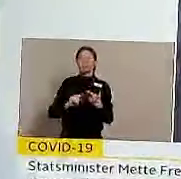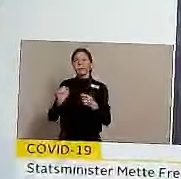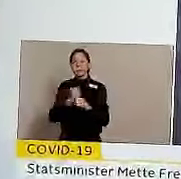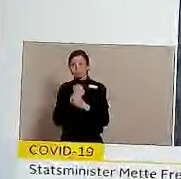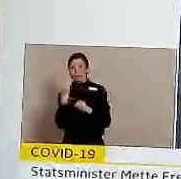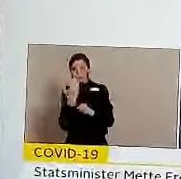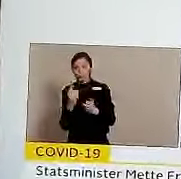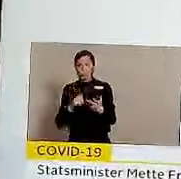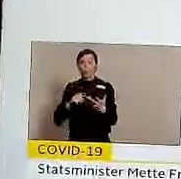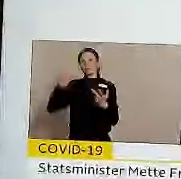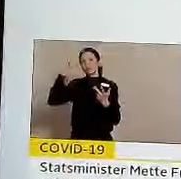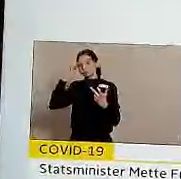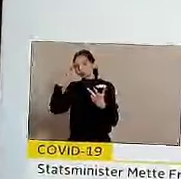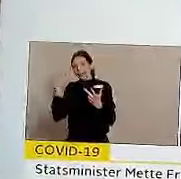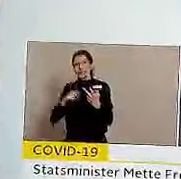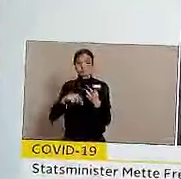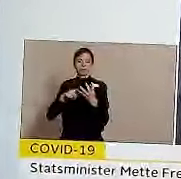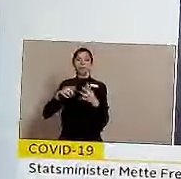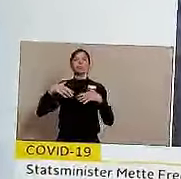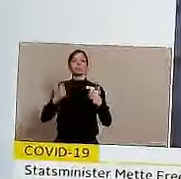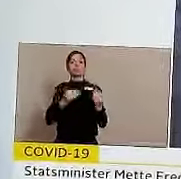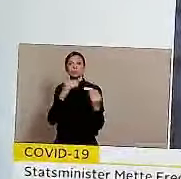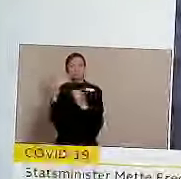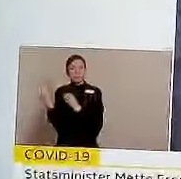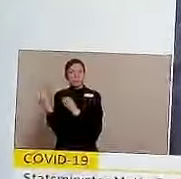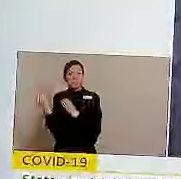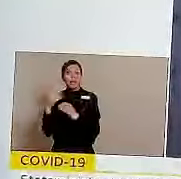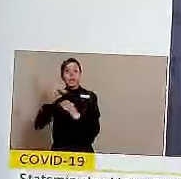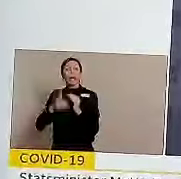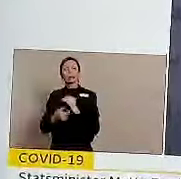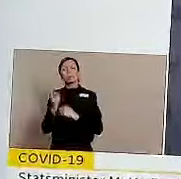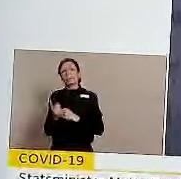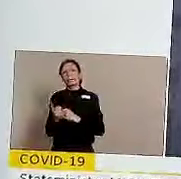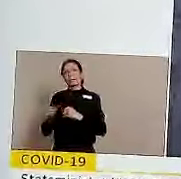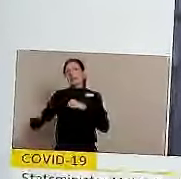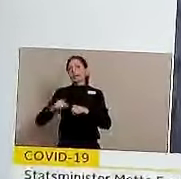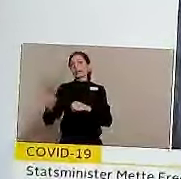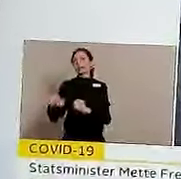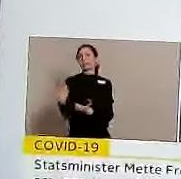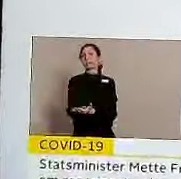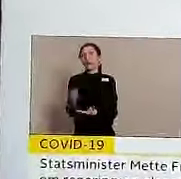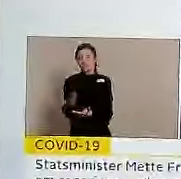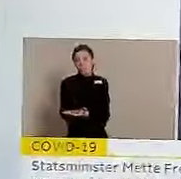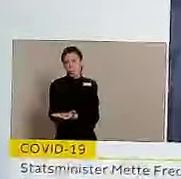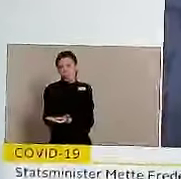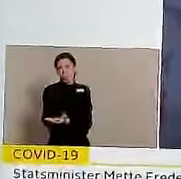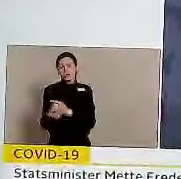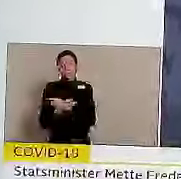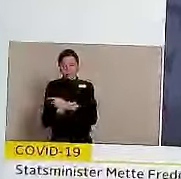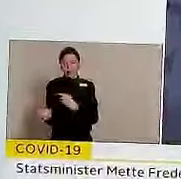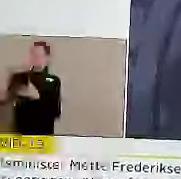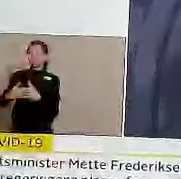العمل على أن يعني الطلاب يأخذ دورهم في المدارس،